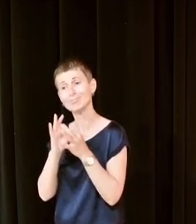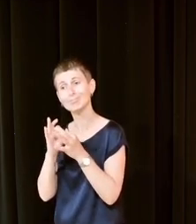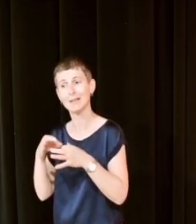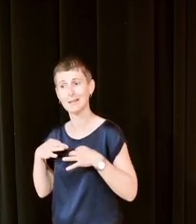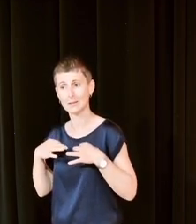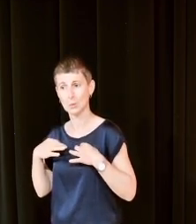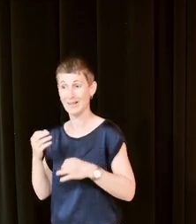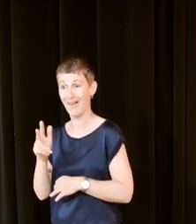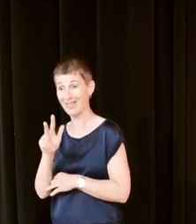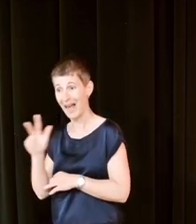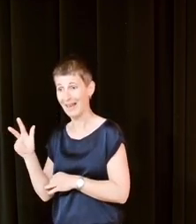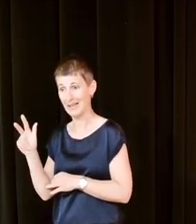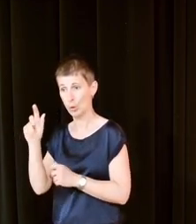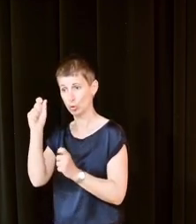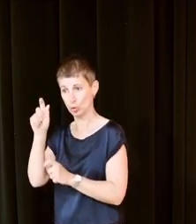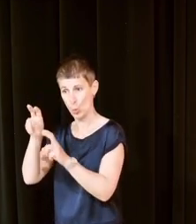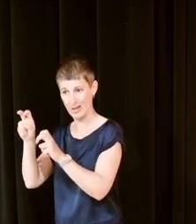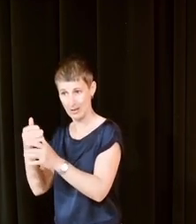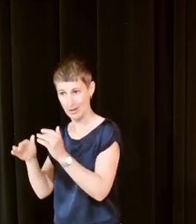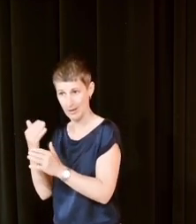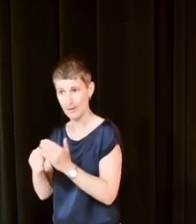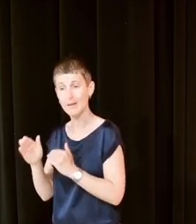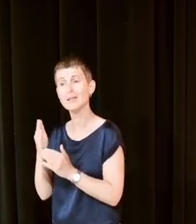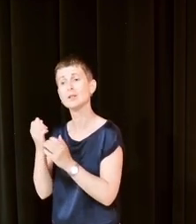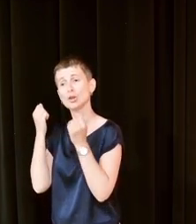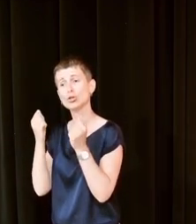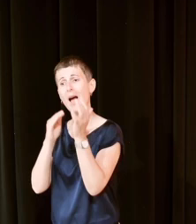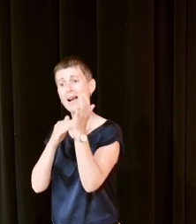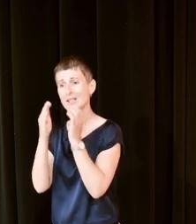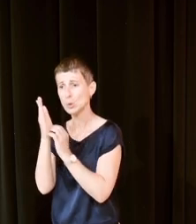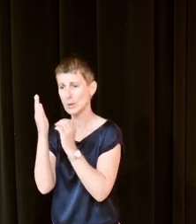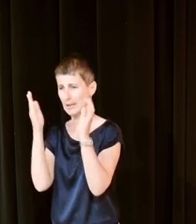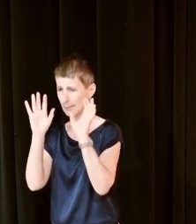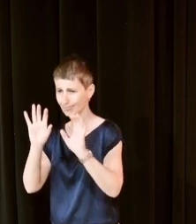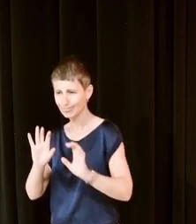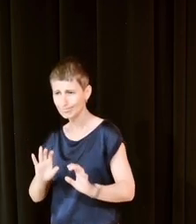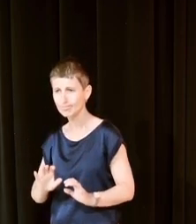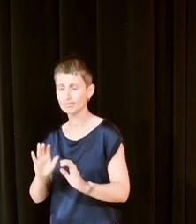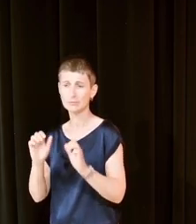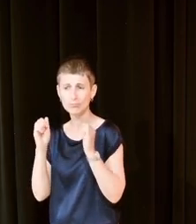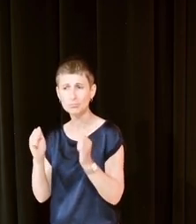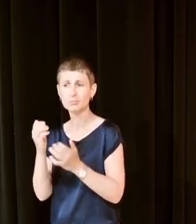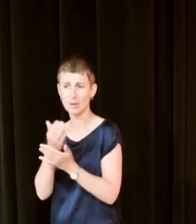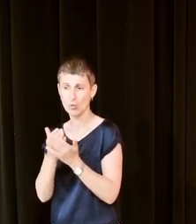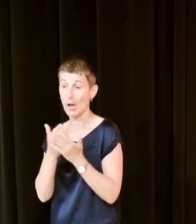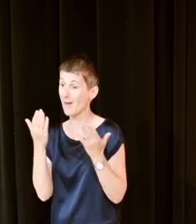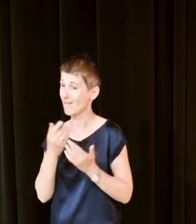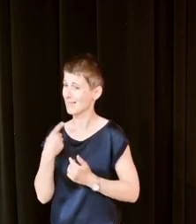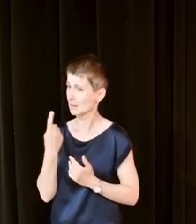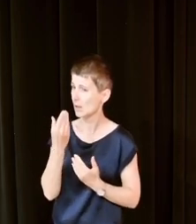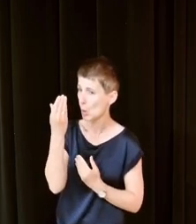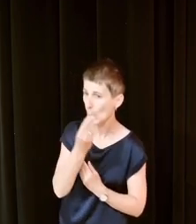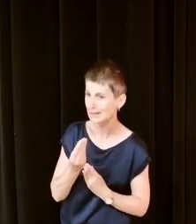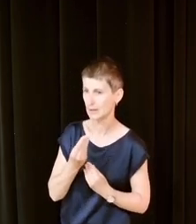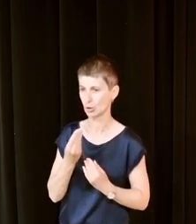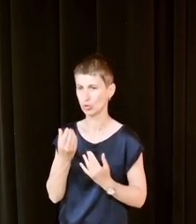liegen 3000 Studien, die sehr systematisch beschreiben, dass das, was wir künstlerisch, kulturell